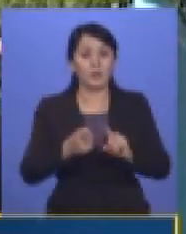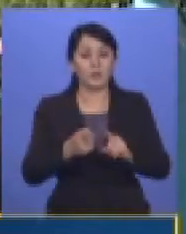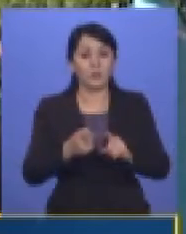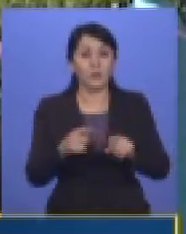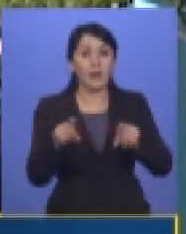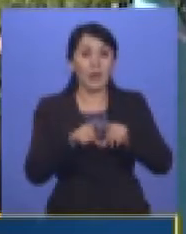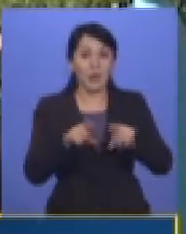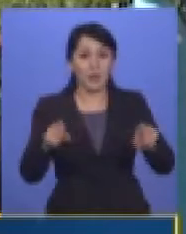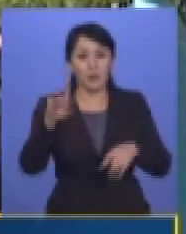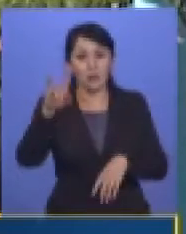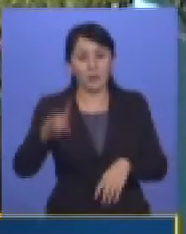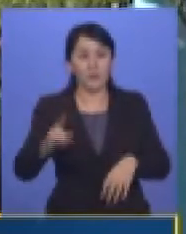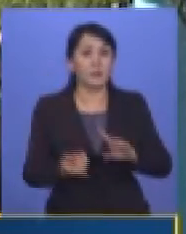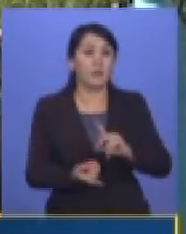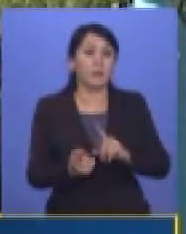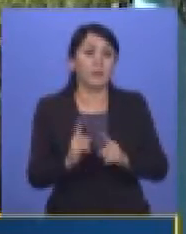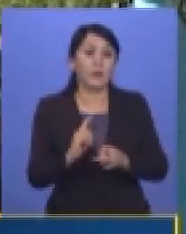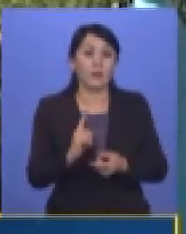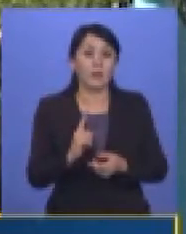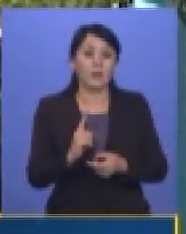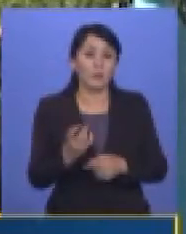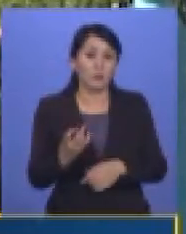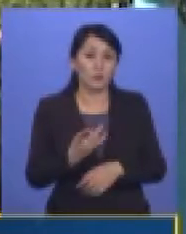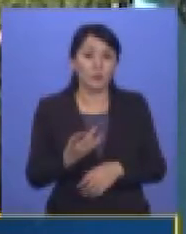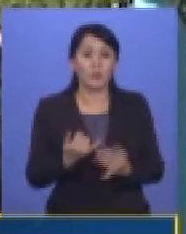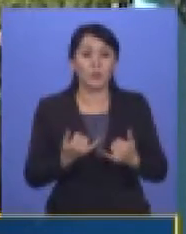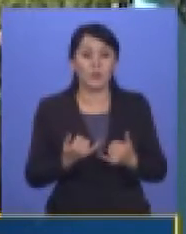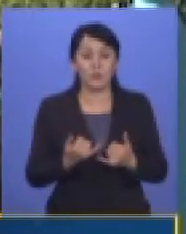ауыстыру, сосын терезелерін ауыстыру керек. Біз қазіргі уақытта